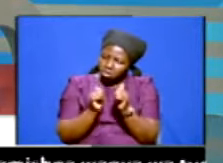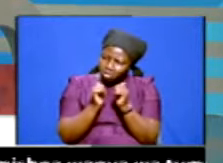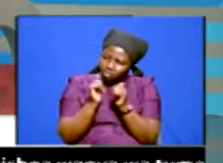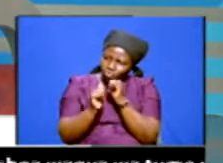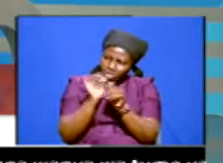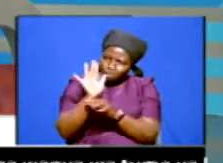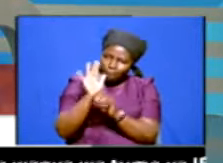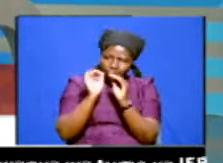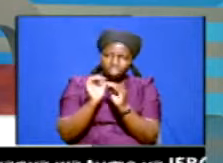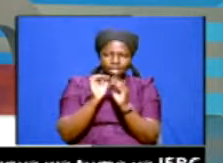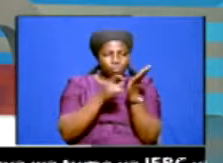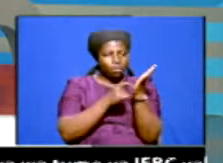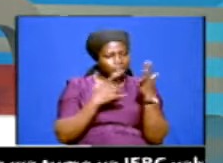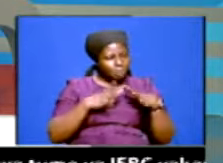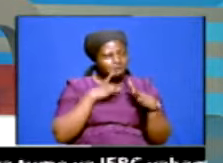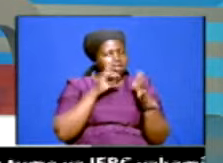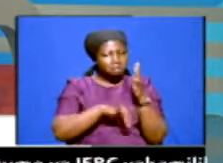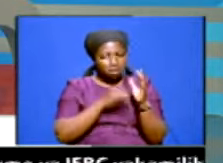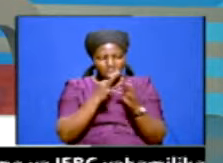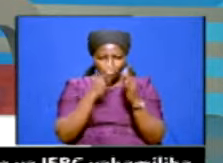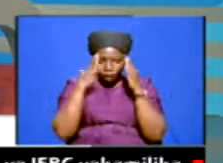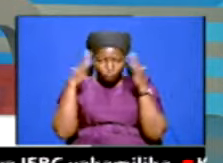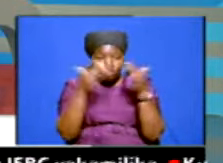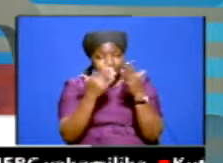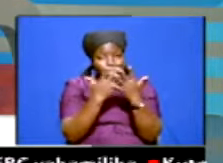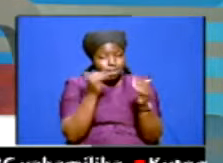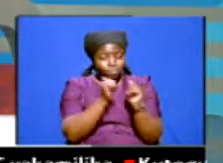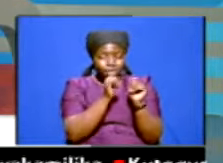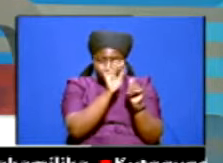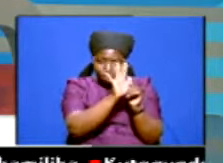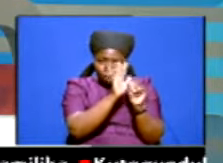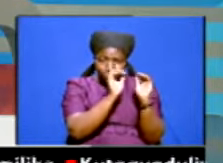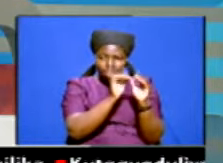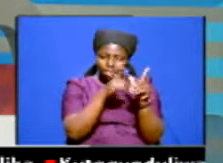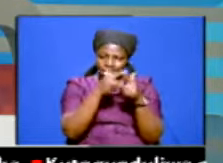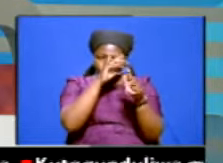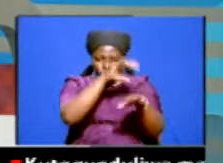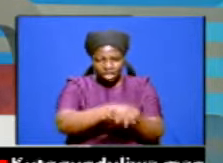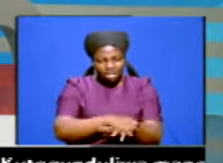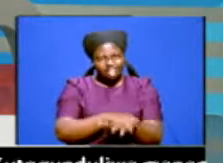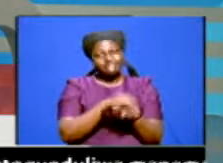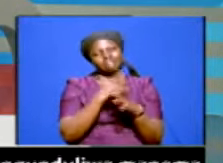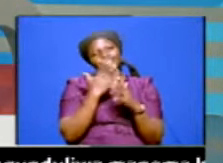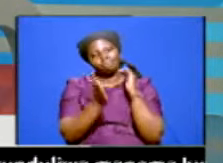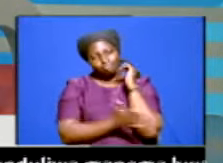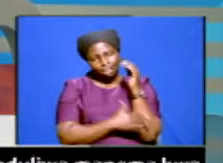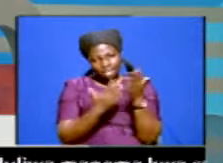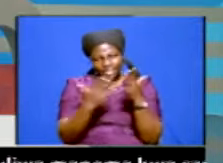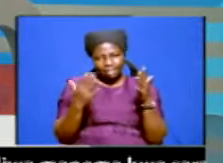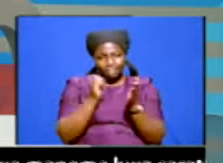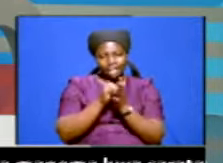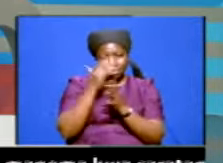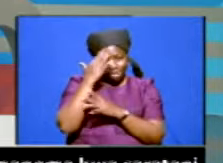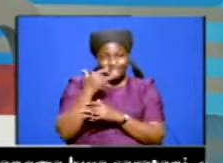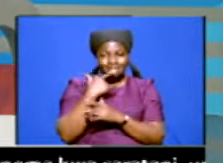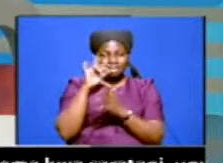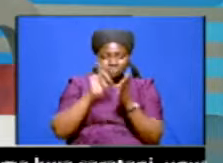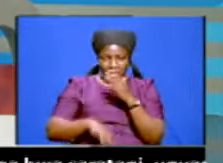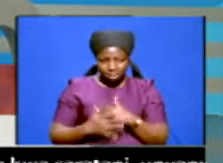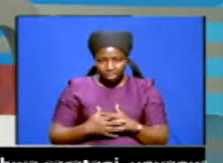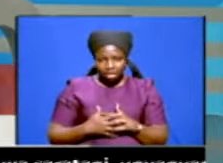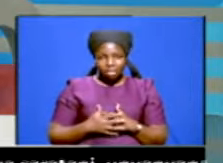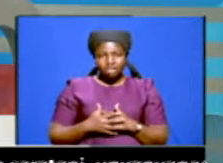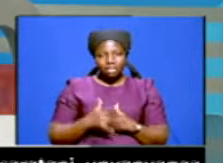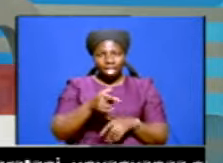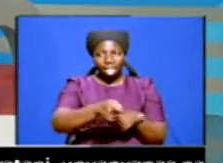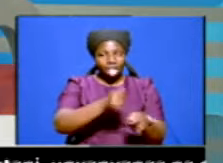ukijiingiza lisilokuhusu utapata lisilokuridhi. Ndipo wazee wa himaza kale wakasema kamba haiachiliwi kwenye kisima ambacho kina